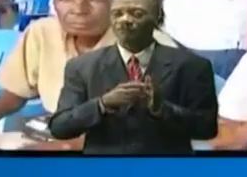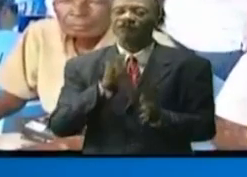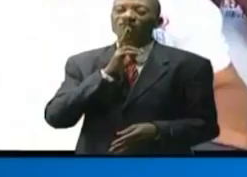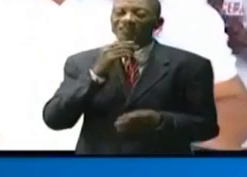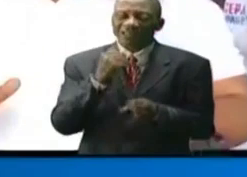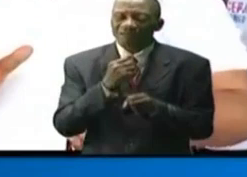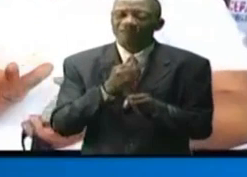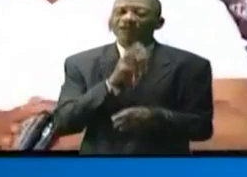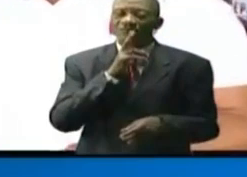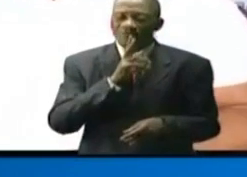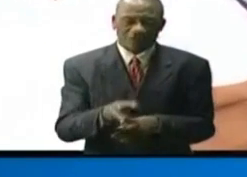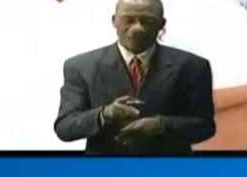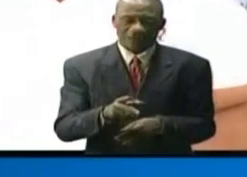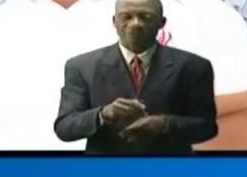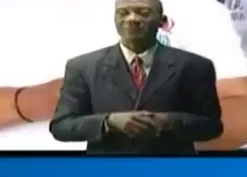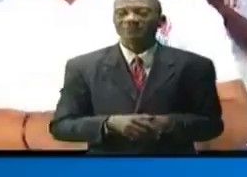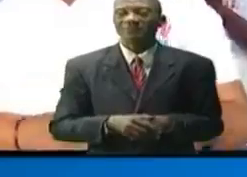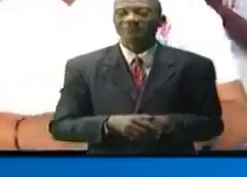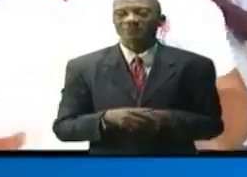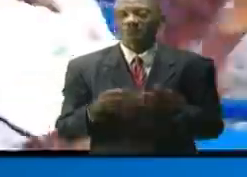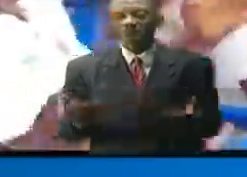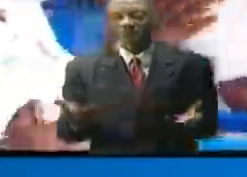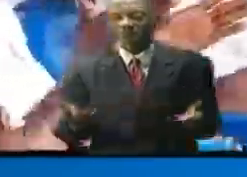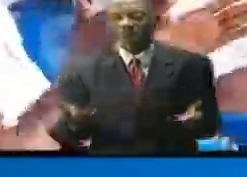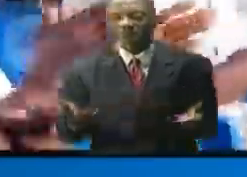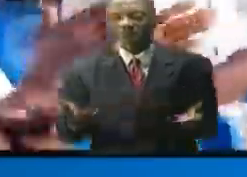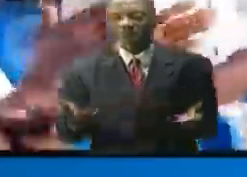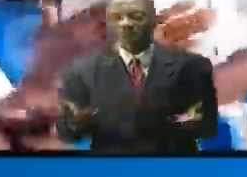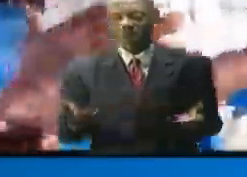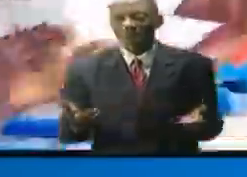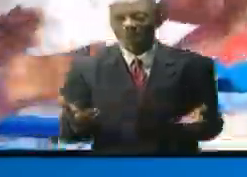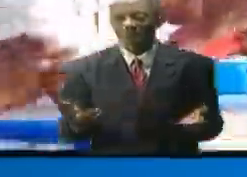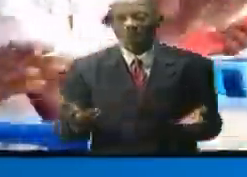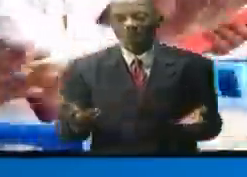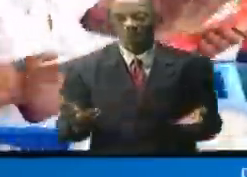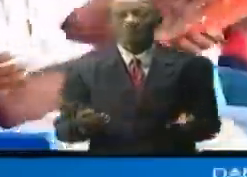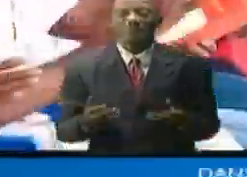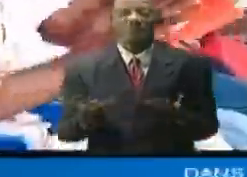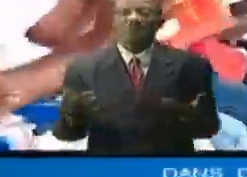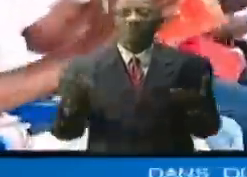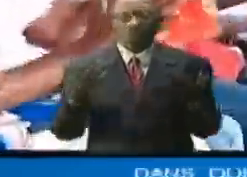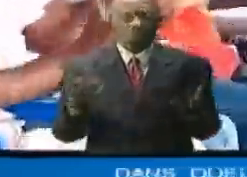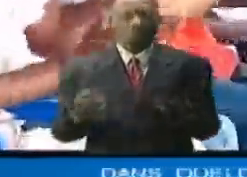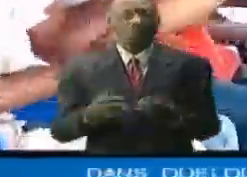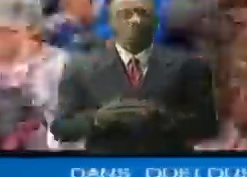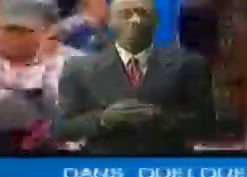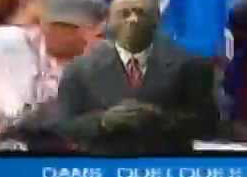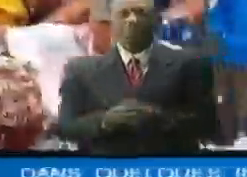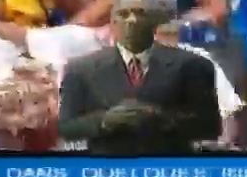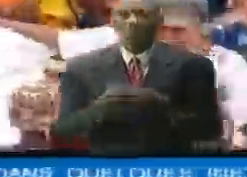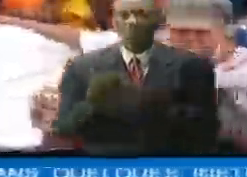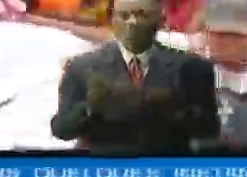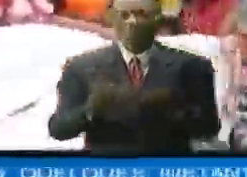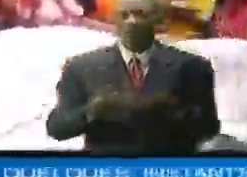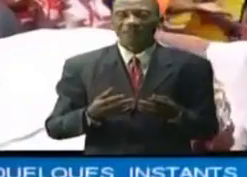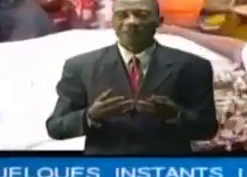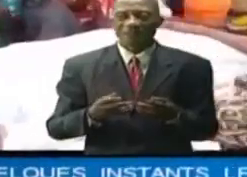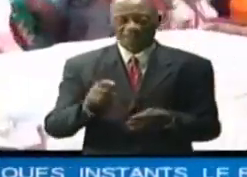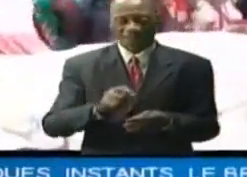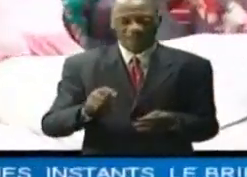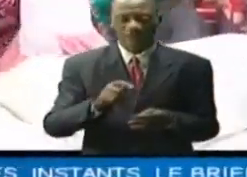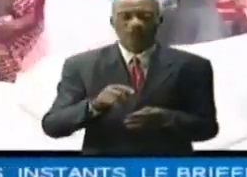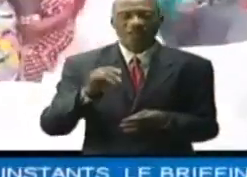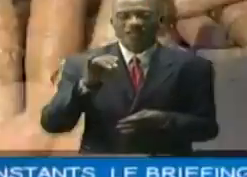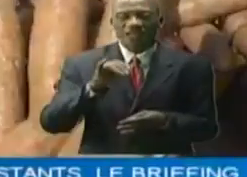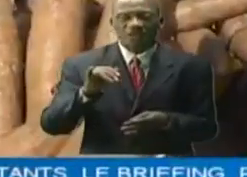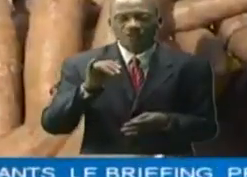enregistré 1750 exposants, soit près d'une centaine de plus par rapport à 2021. Le territoire d'Idiofa